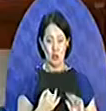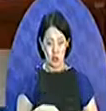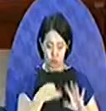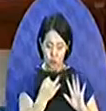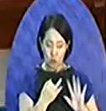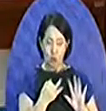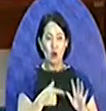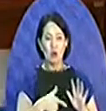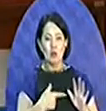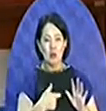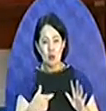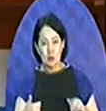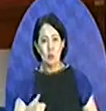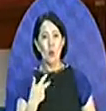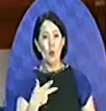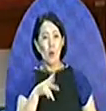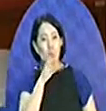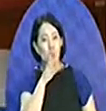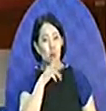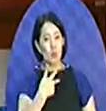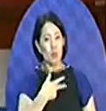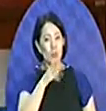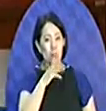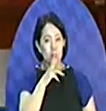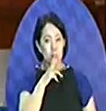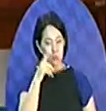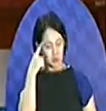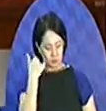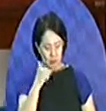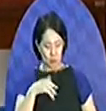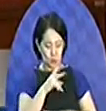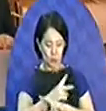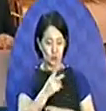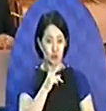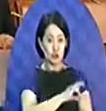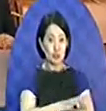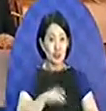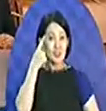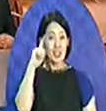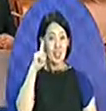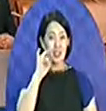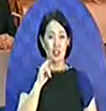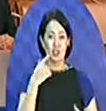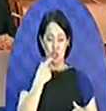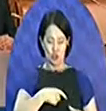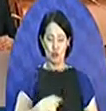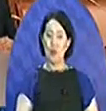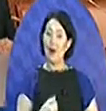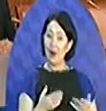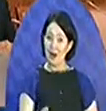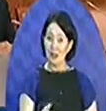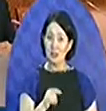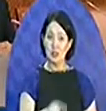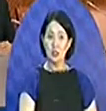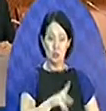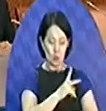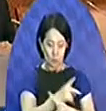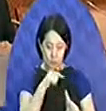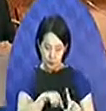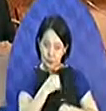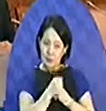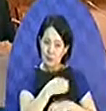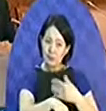болгоё гэсэн саналыг хуулийн төслийг санаачилсан улсын хурлын гишүүд гаргаад байна. За харин тухайн хуулийн хэрэгжиж эхлэх хугацааг хилцүүлгийн